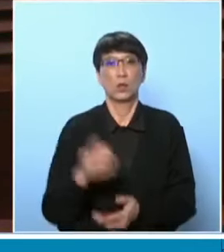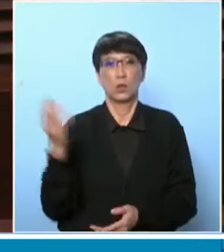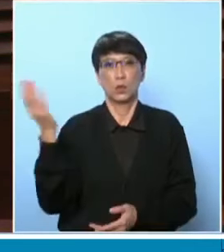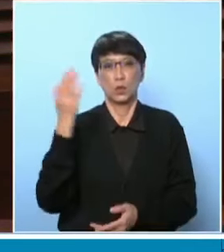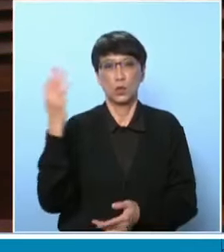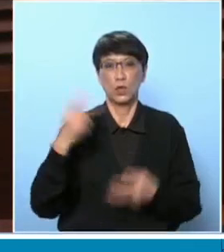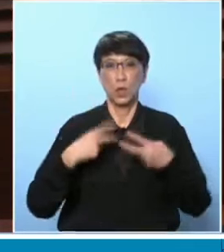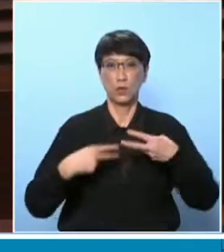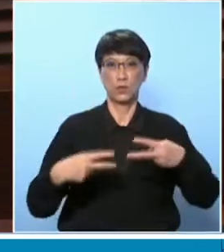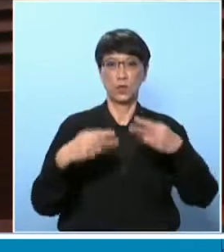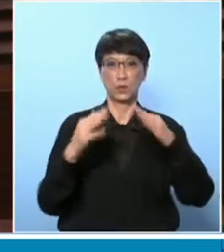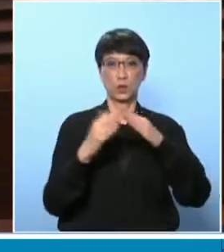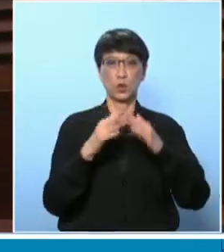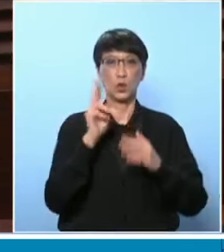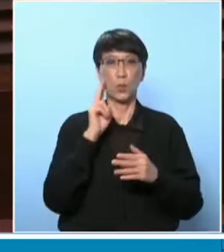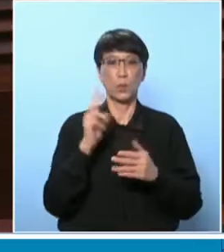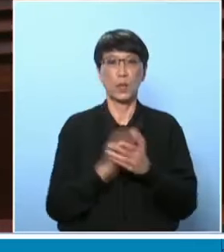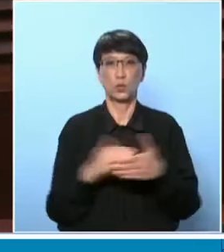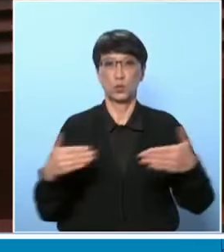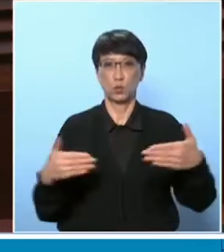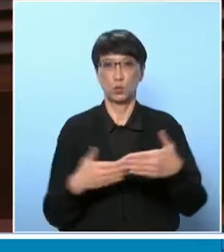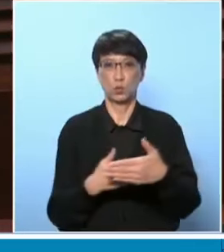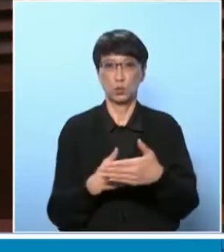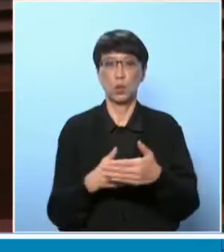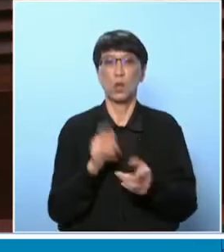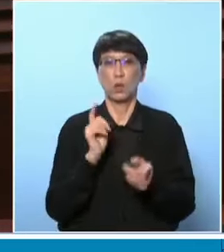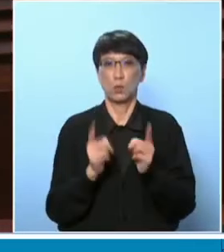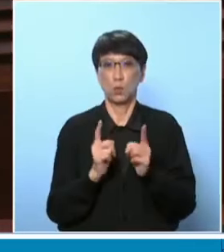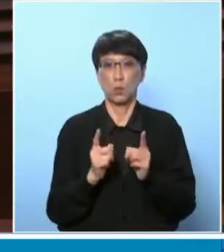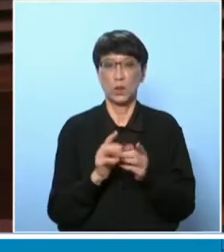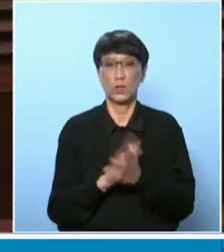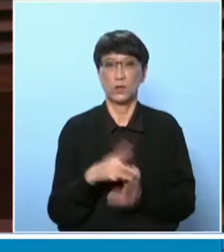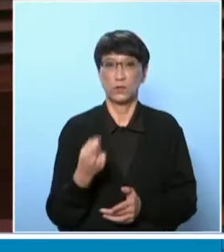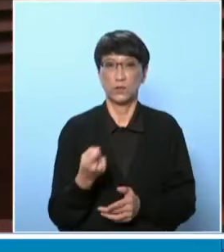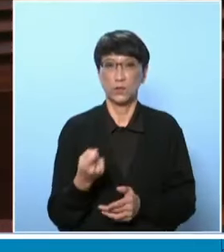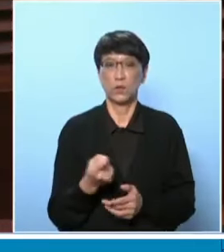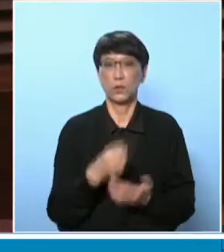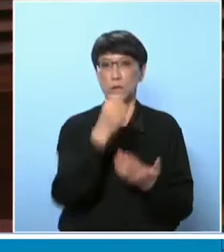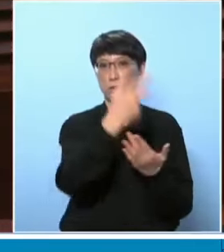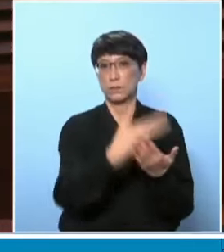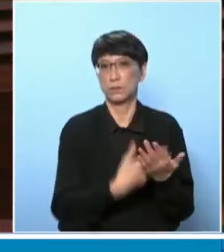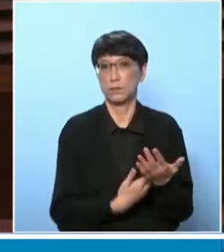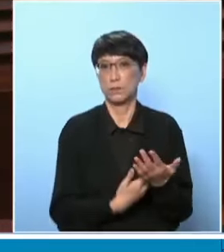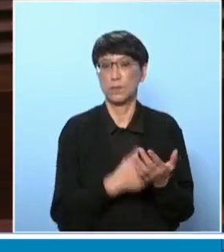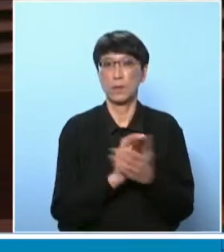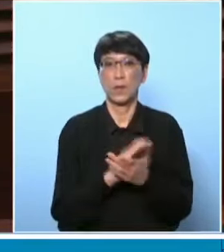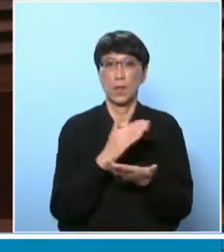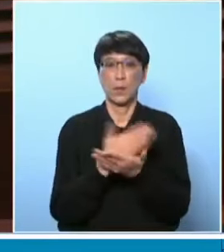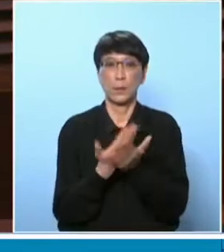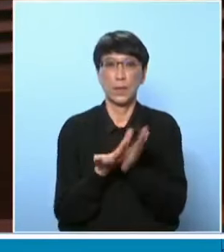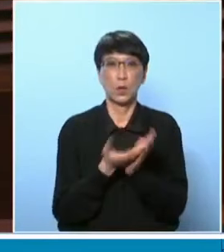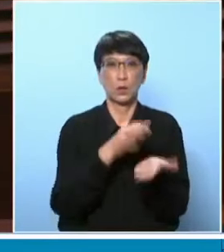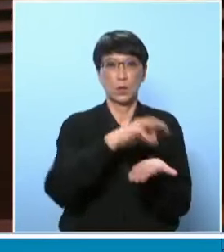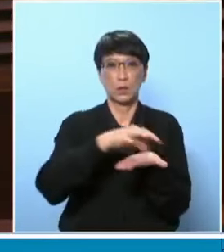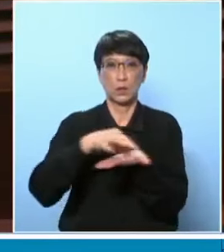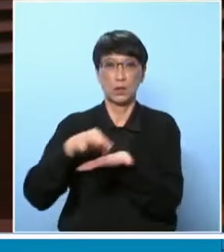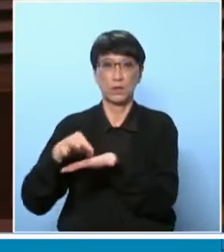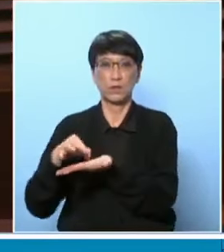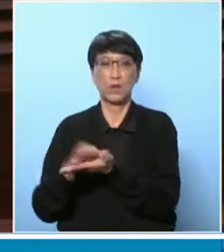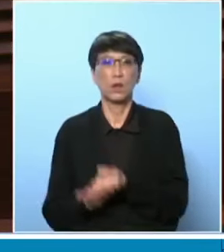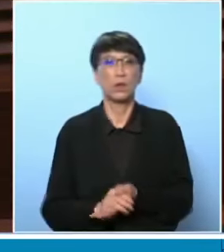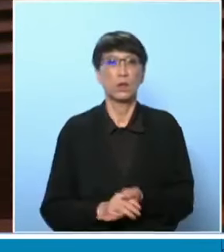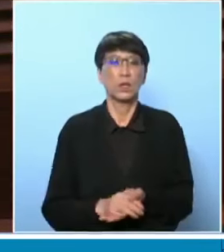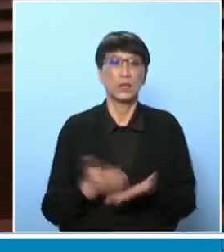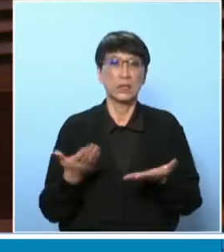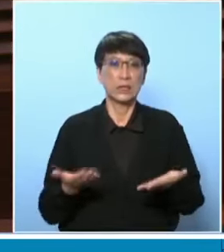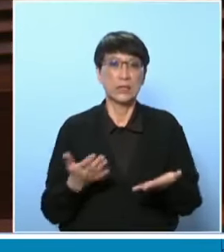的界別譬如在運輸上面會不會有一些更加方便的措施不同的景點，其實現在在不同的